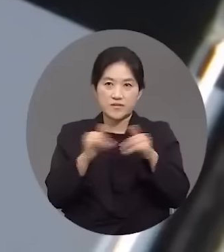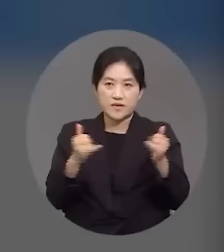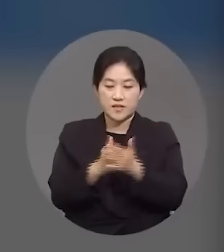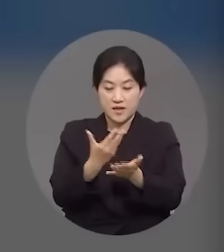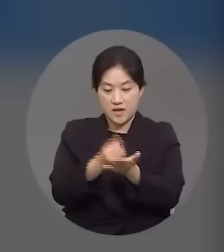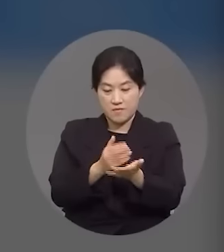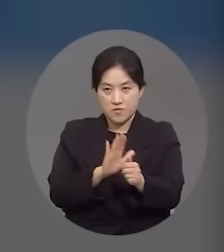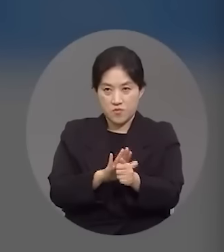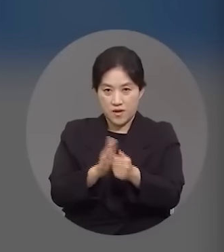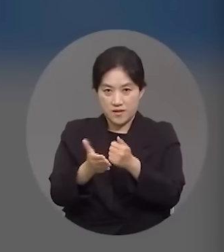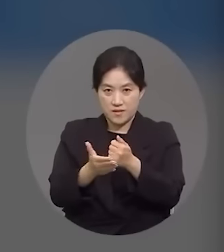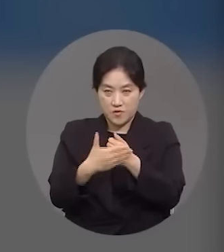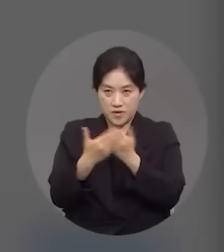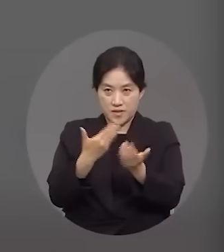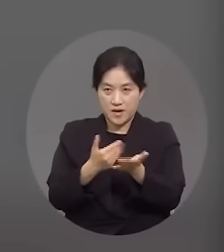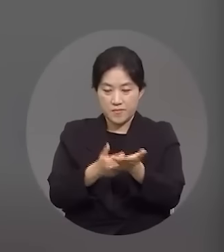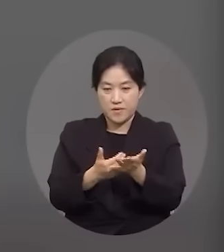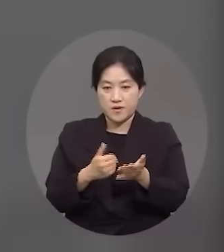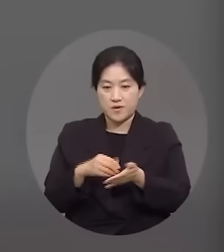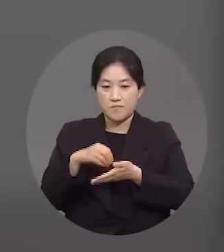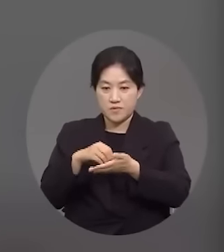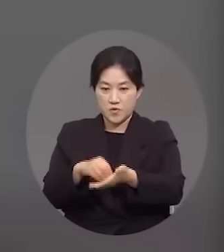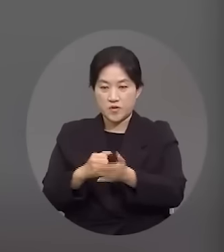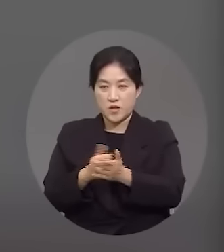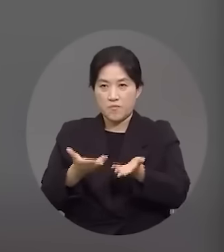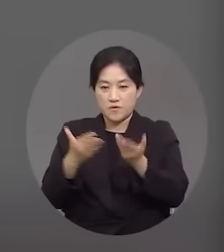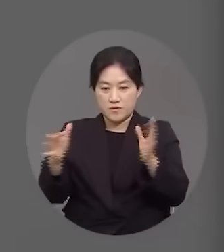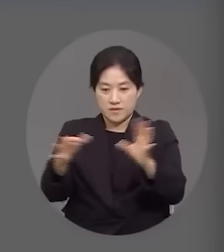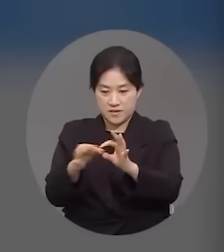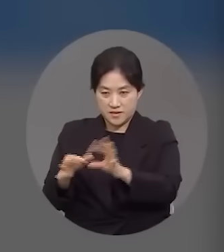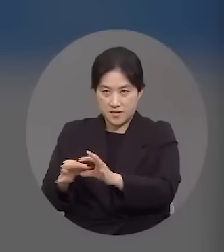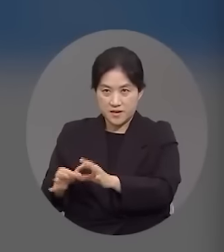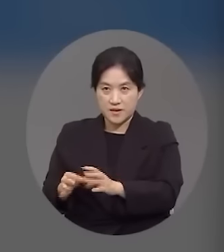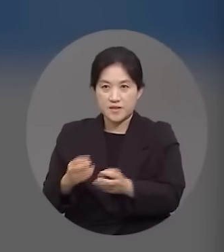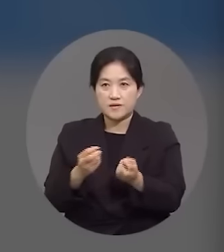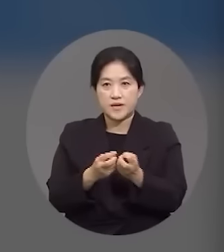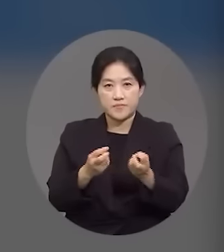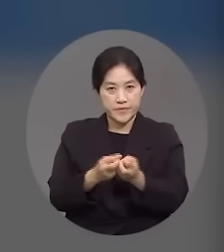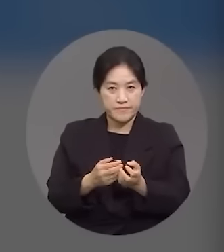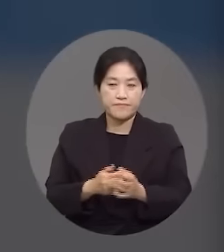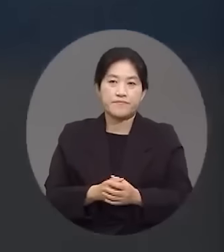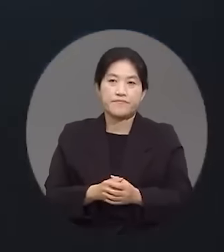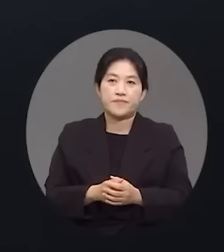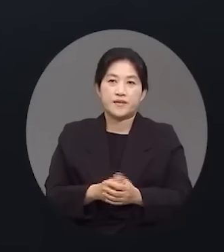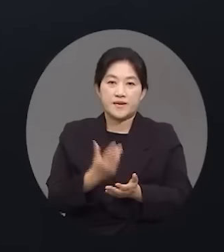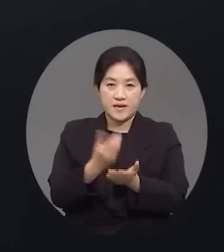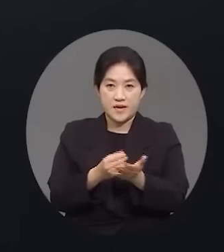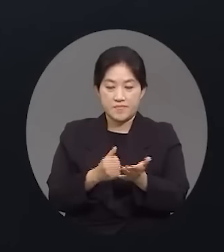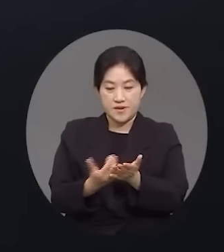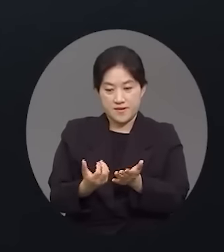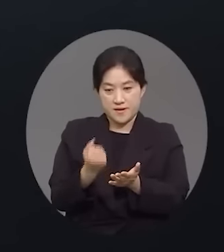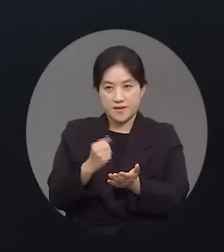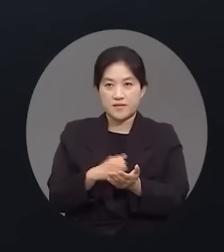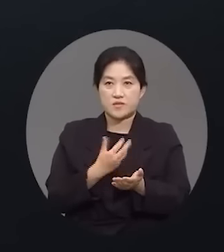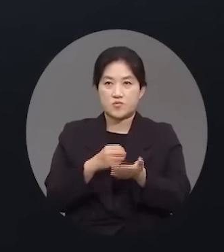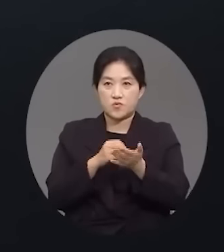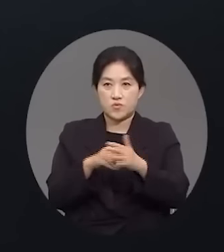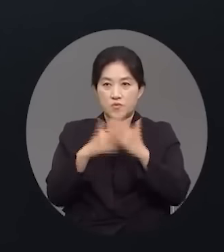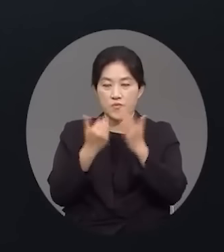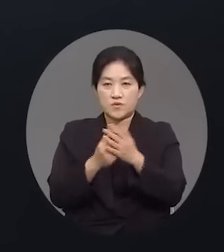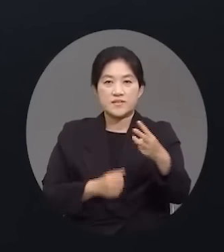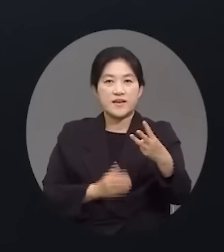요청하면 사전에 등록된 봉사자들과 연결해 주는 기능을 갖고 있습니다이 앱에 소유자로 등록된이는